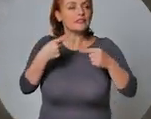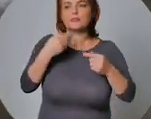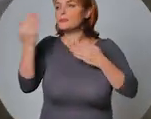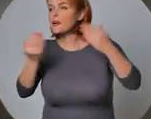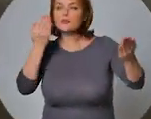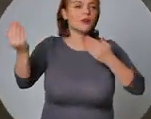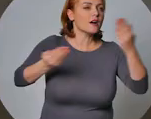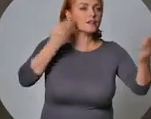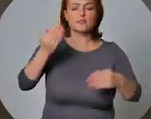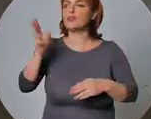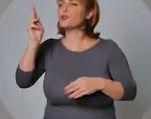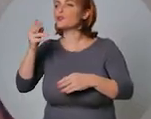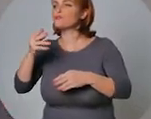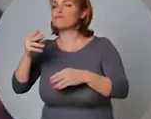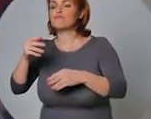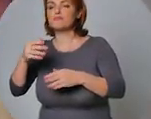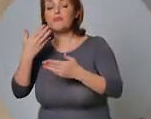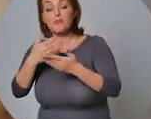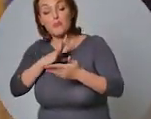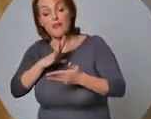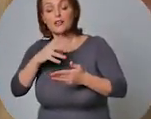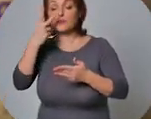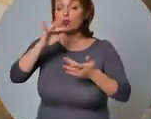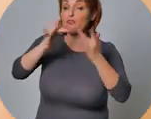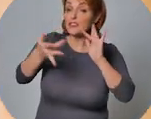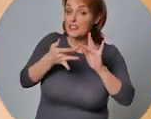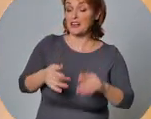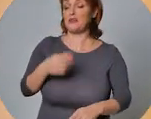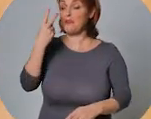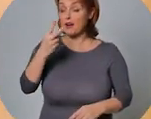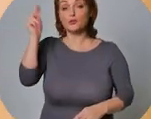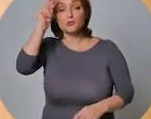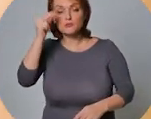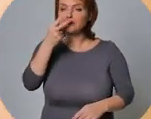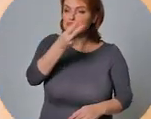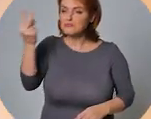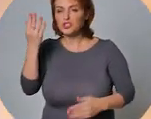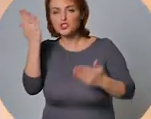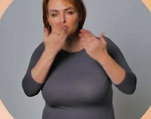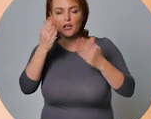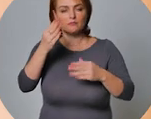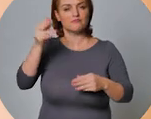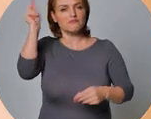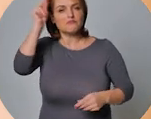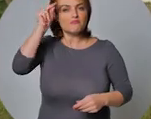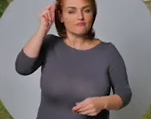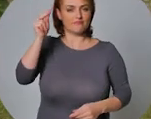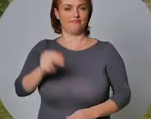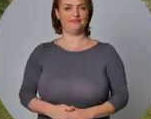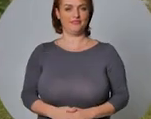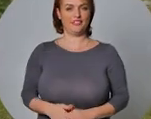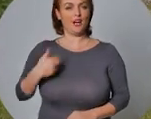faci o rețetă, când de pe internet că văd alte rețete și vreau să devin pe viitor brutar.